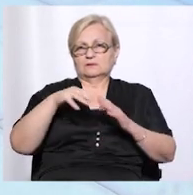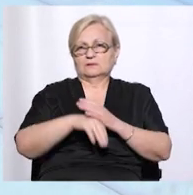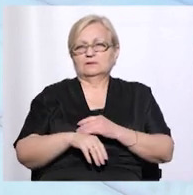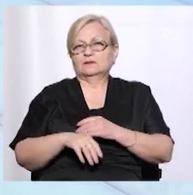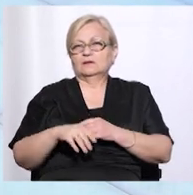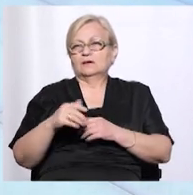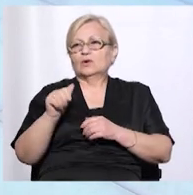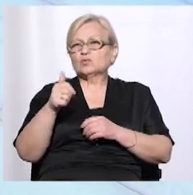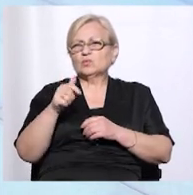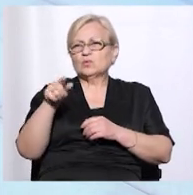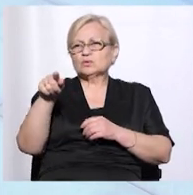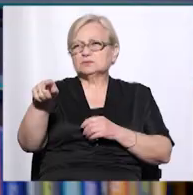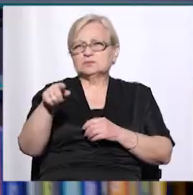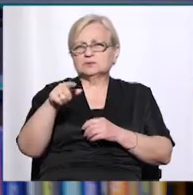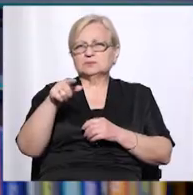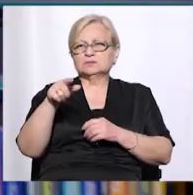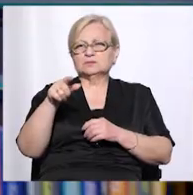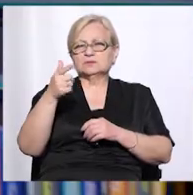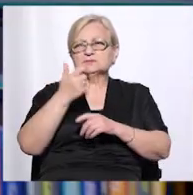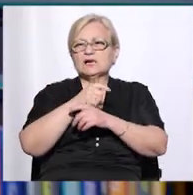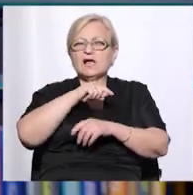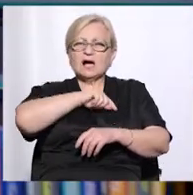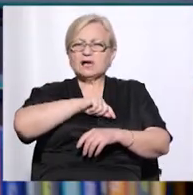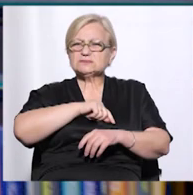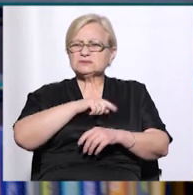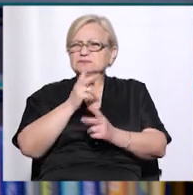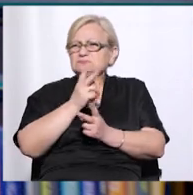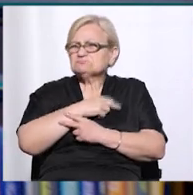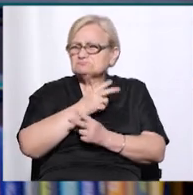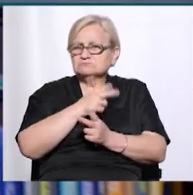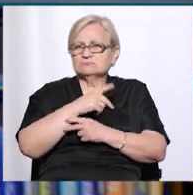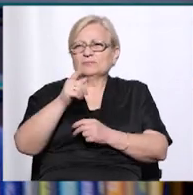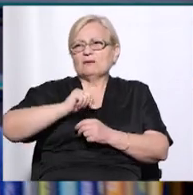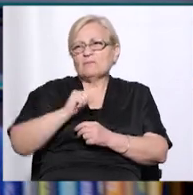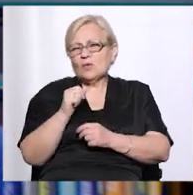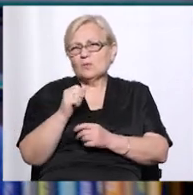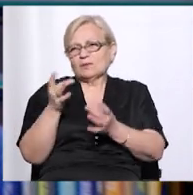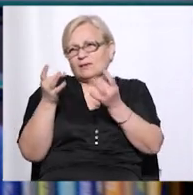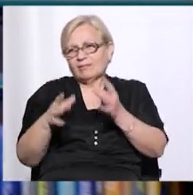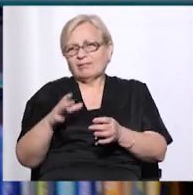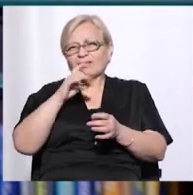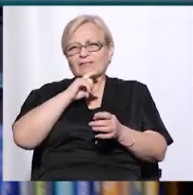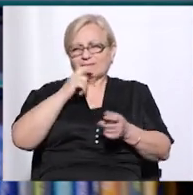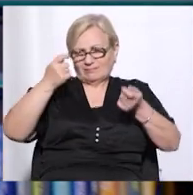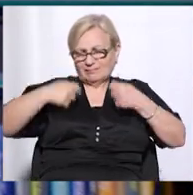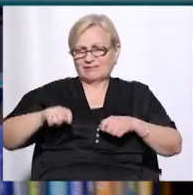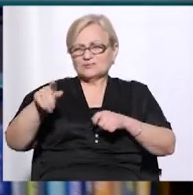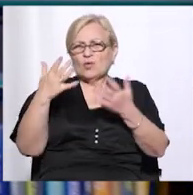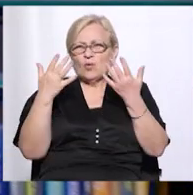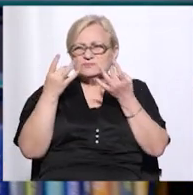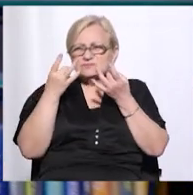ვეღარ ვასწრებთ, როგორი აბსოლუტურად თვინიერი ბუნების არის, როცა თავის მეგობრებთან ერთად, ხო,